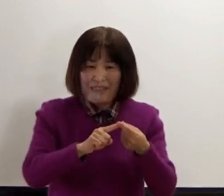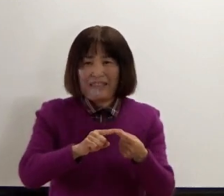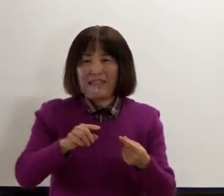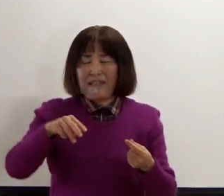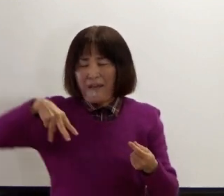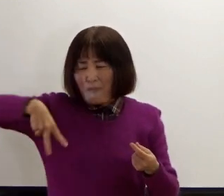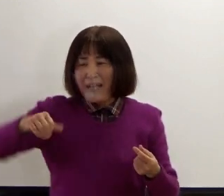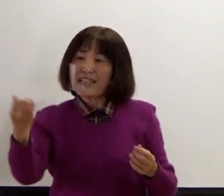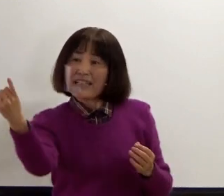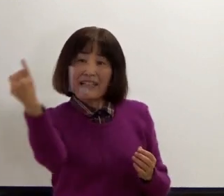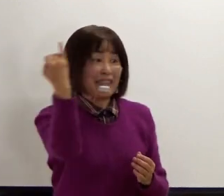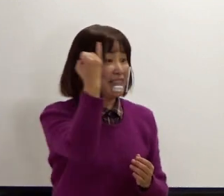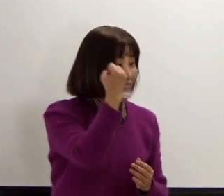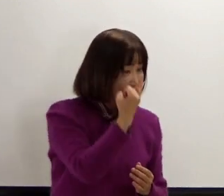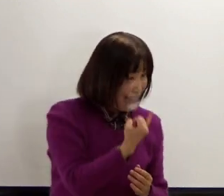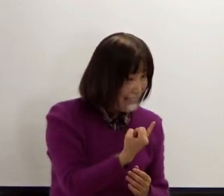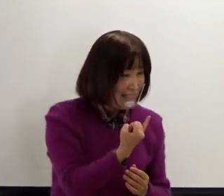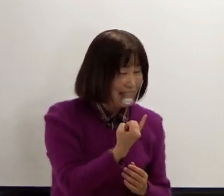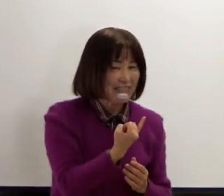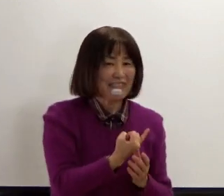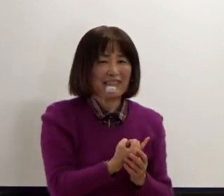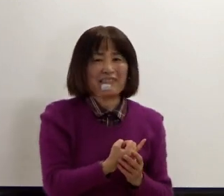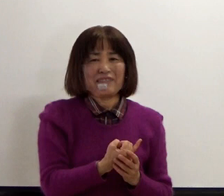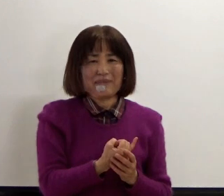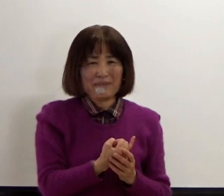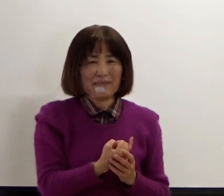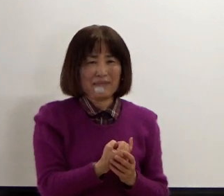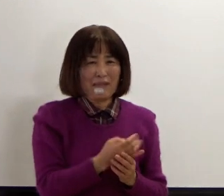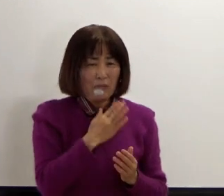なんて言葉はちょっとあれですけど粋ですよね、